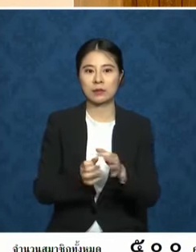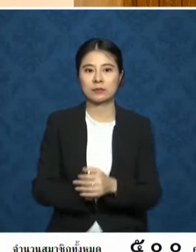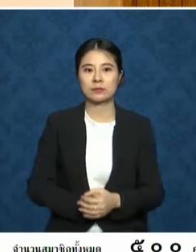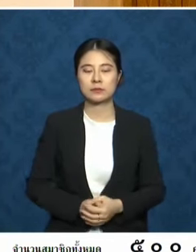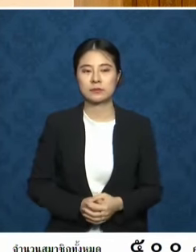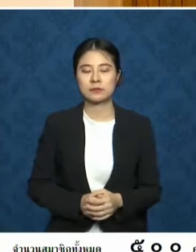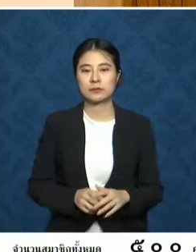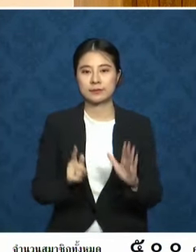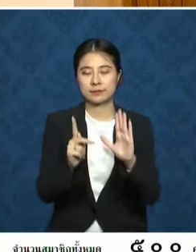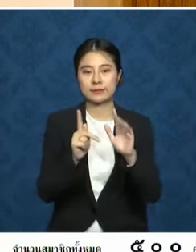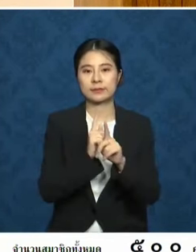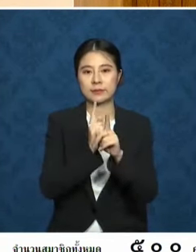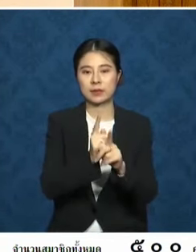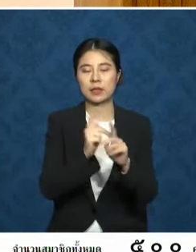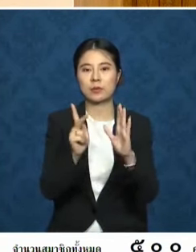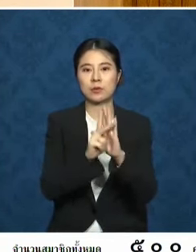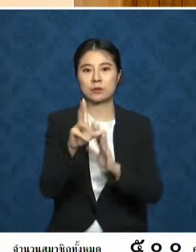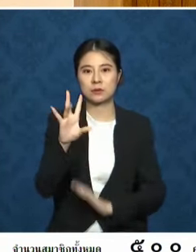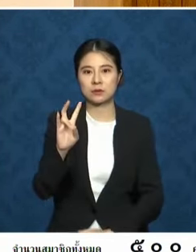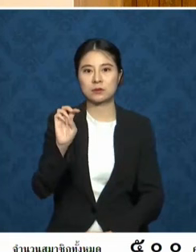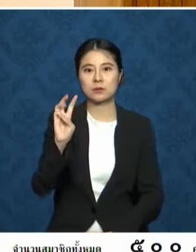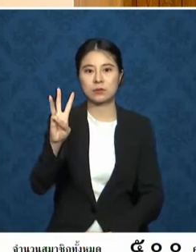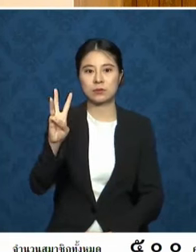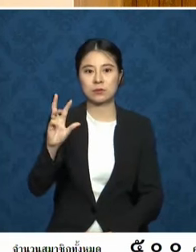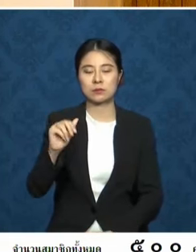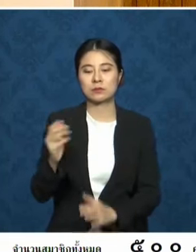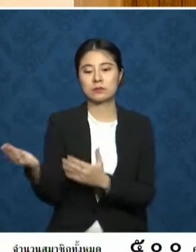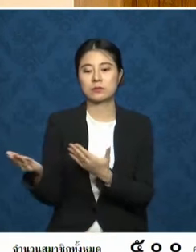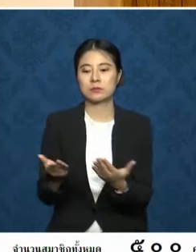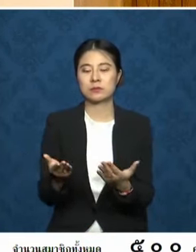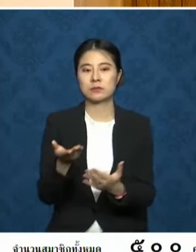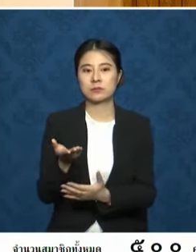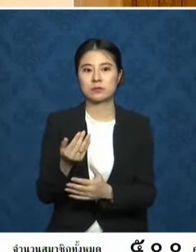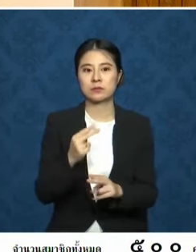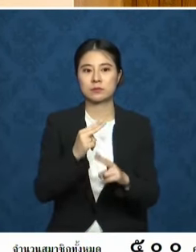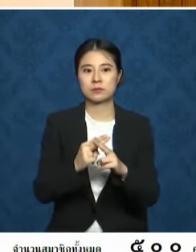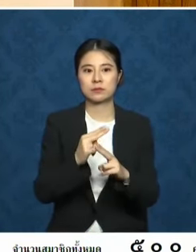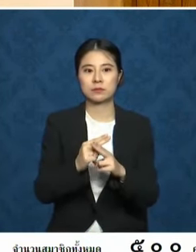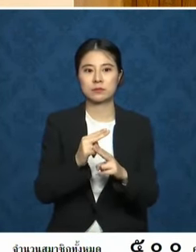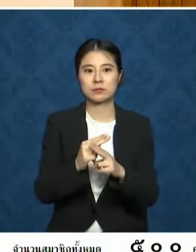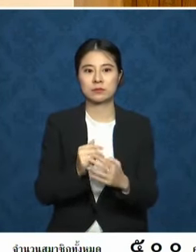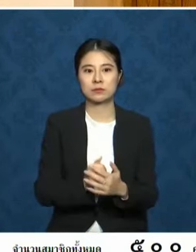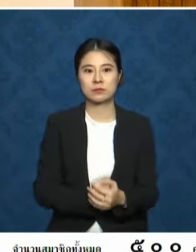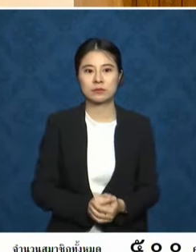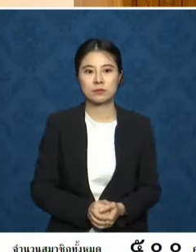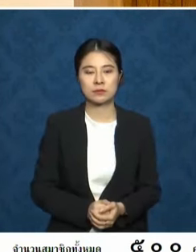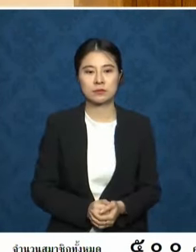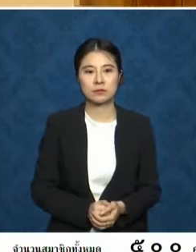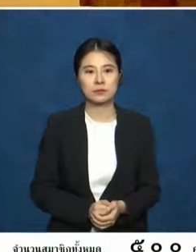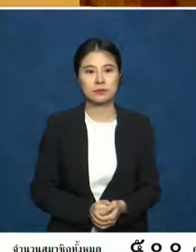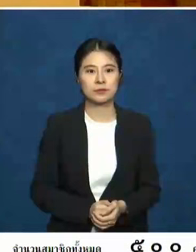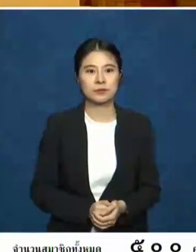ครับ ข้อ76เชิญท่านผู้มลายชอต่ไปนี้เขาร่วมชี้แจงในทบัชชุม